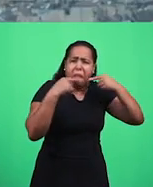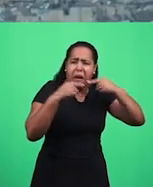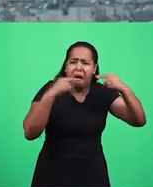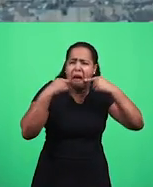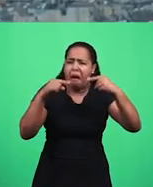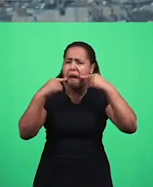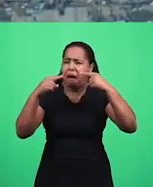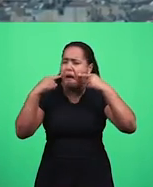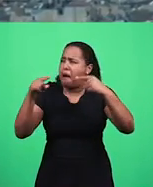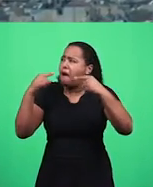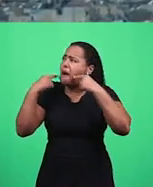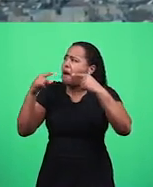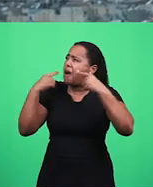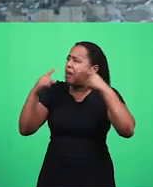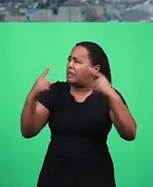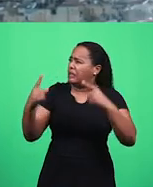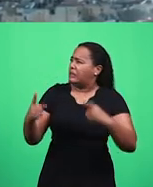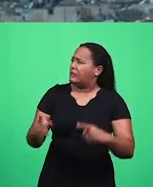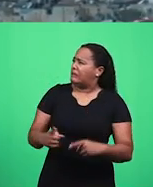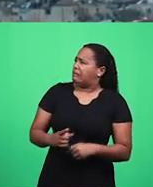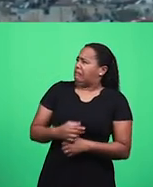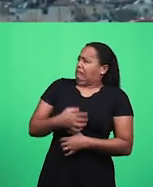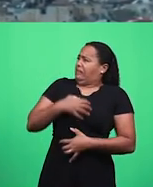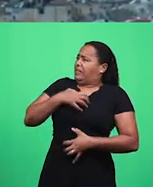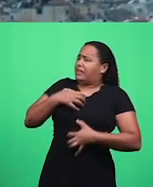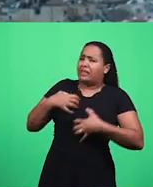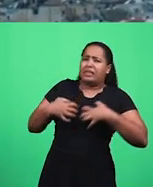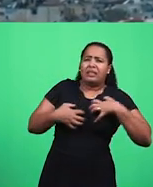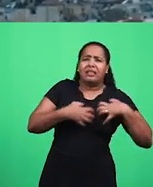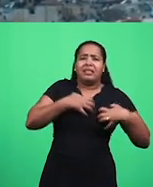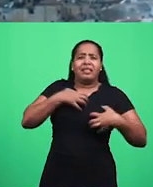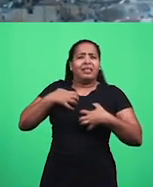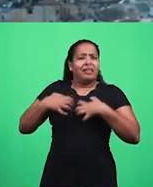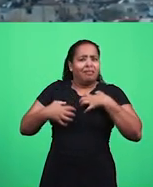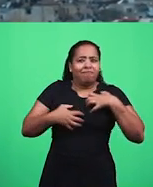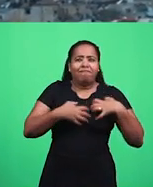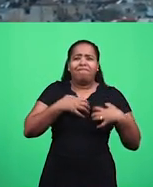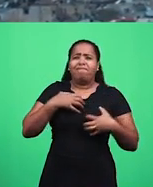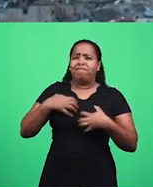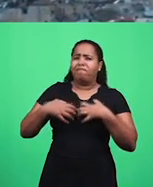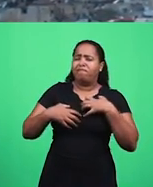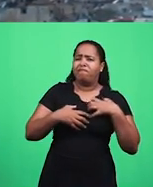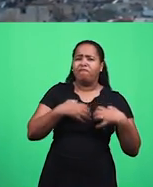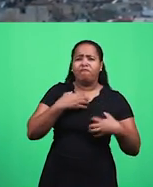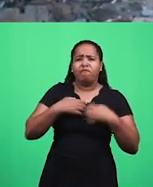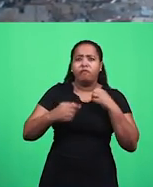Фарисеи начали роптать и говорить раздраженно: